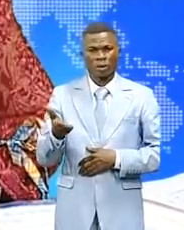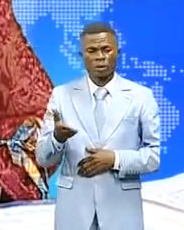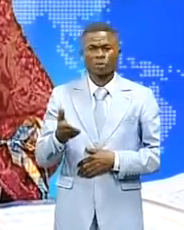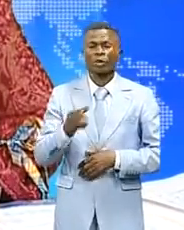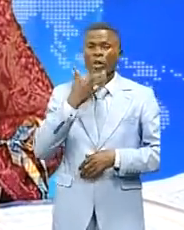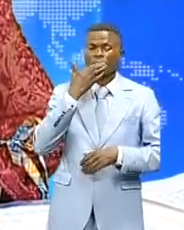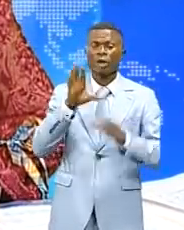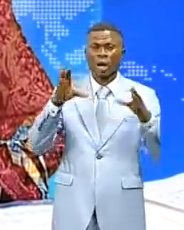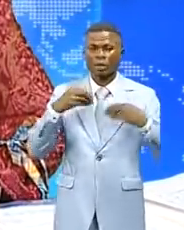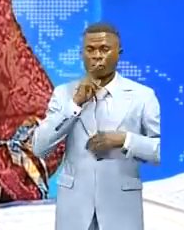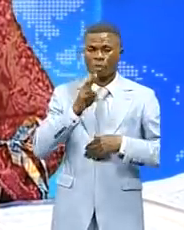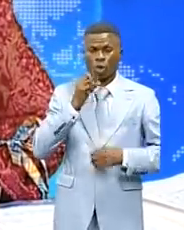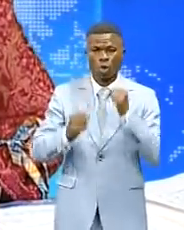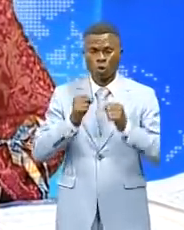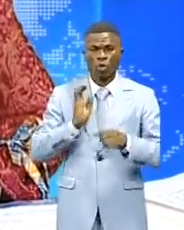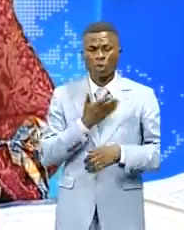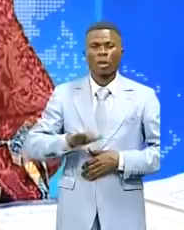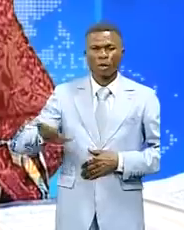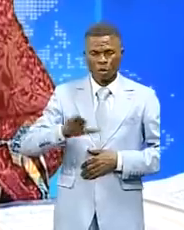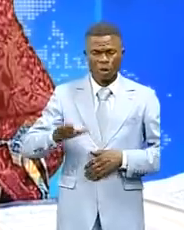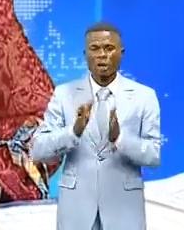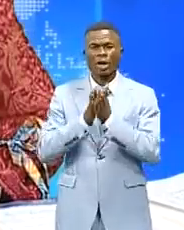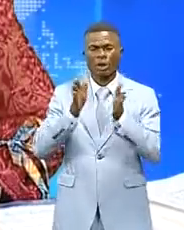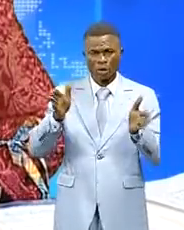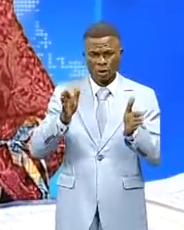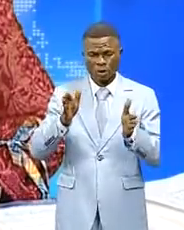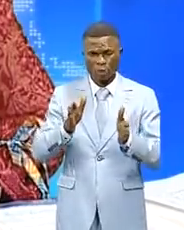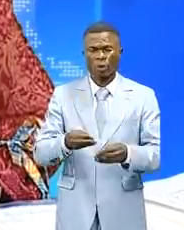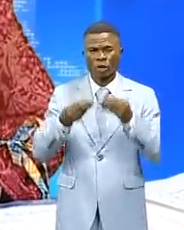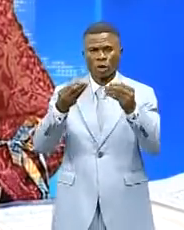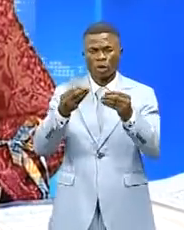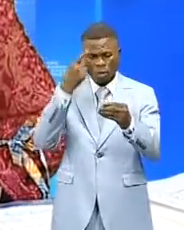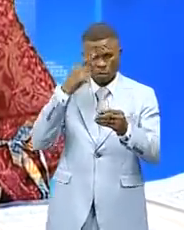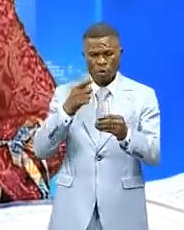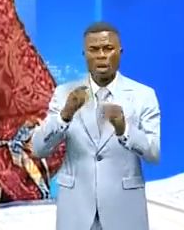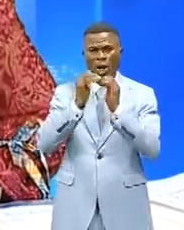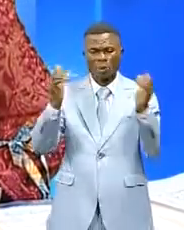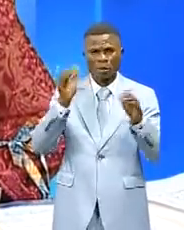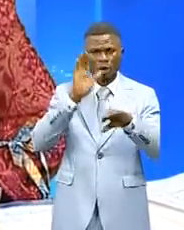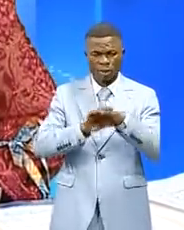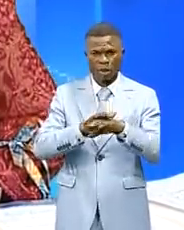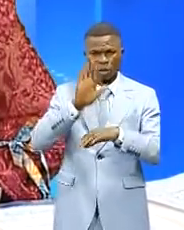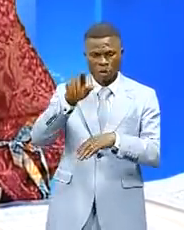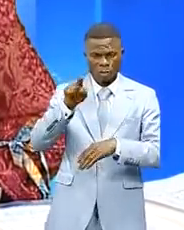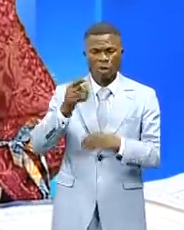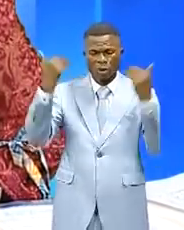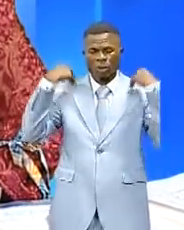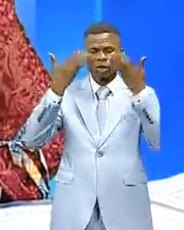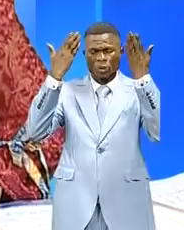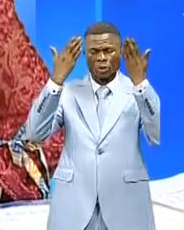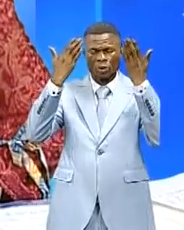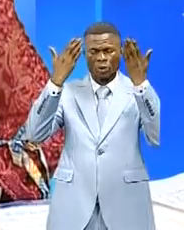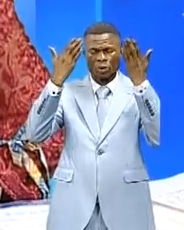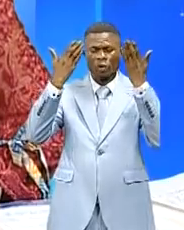rassurés que les efforts de la nation tout entière seront mises à contribution pour que la paix revienne que le seigneur notre dieu